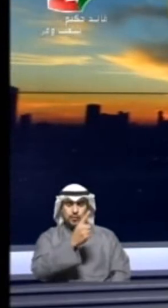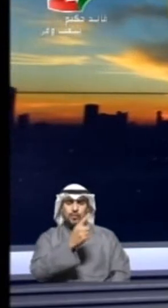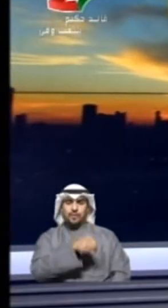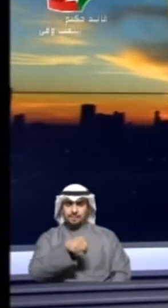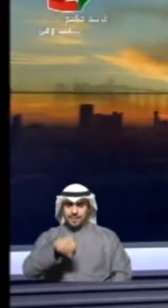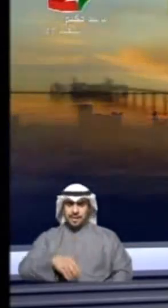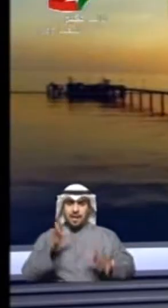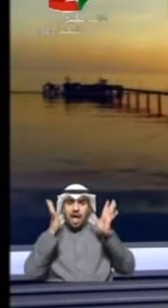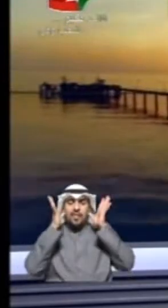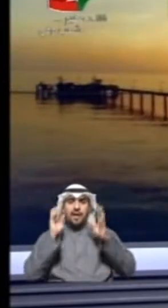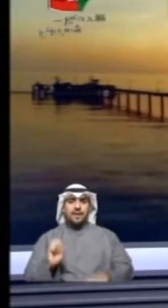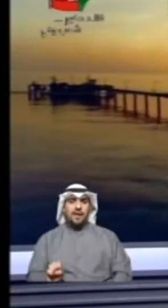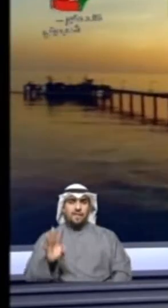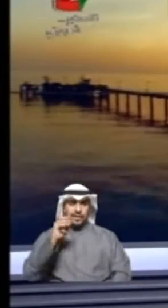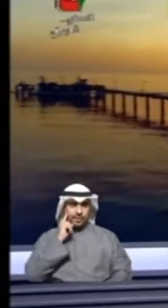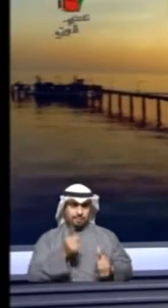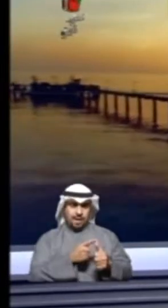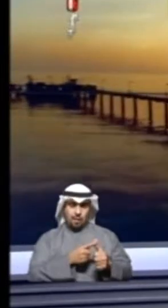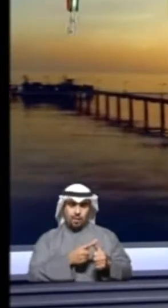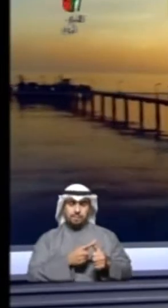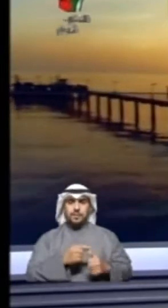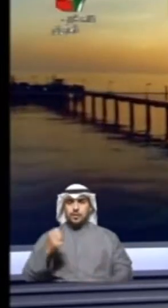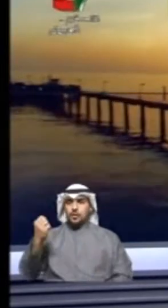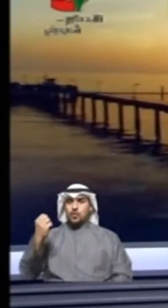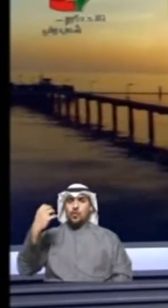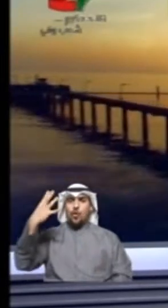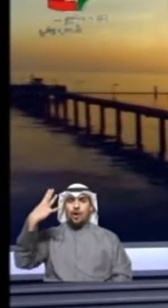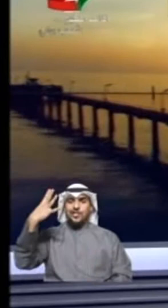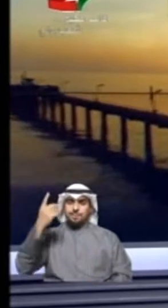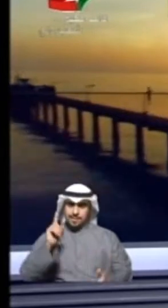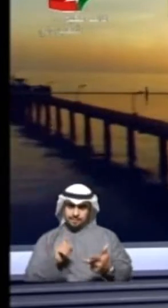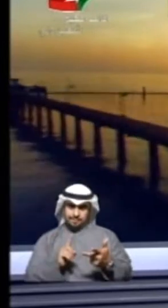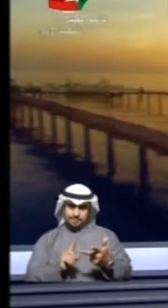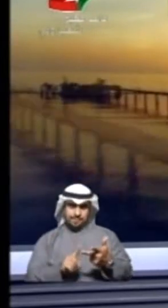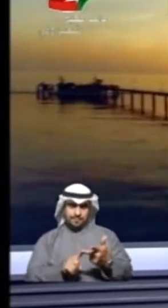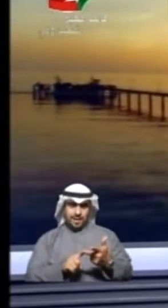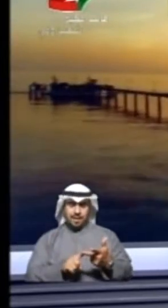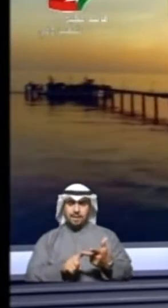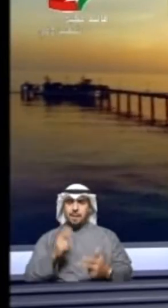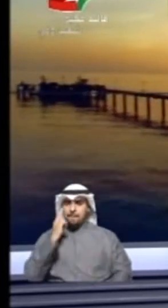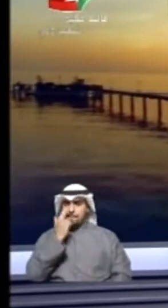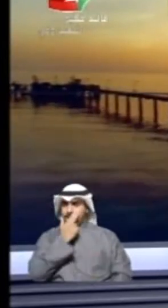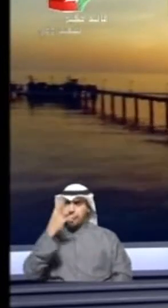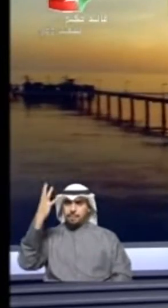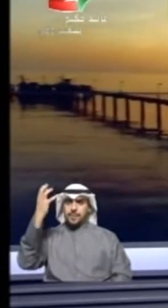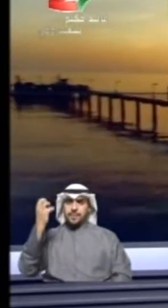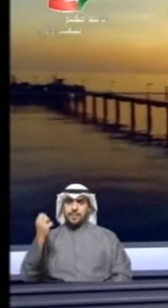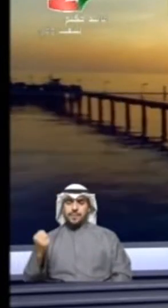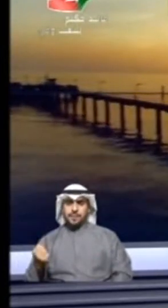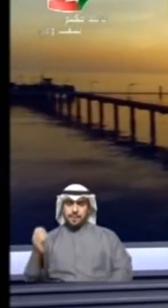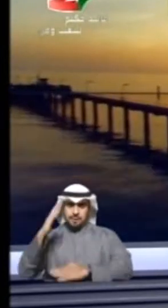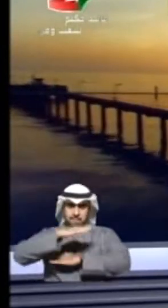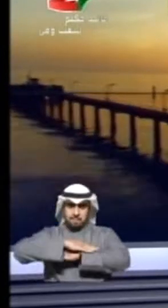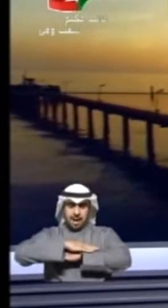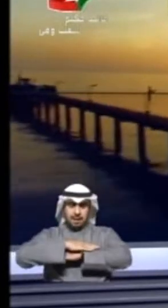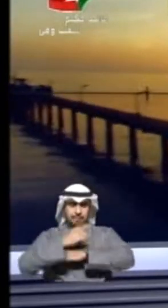حسب التوقيت المحلي لمدينة الكويت، موعد أذان الفجر راح يكون الساعة 5:04 دقائق، شروق الشمس الساعة 6:23، أما موعد أذان